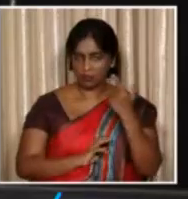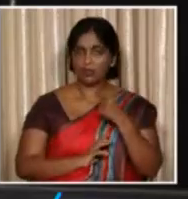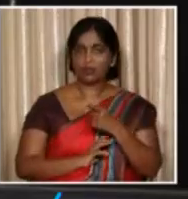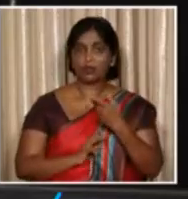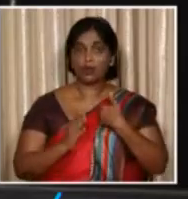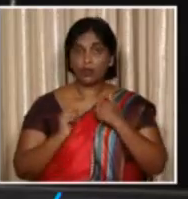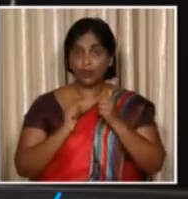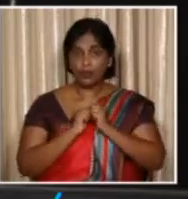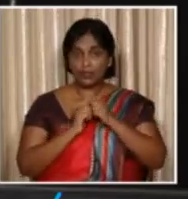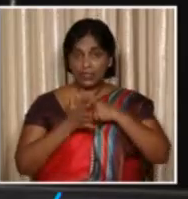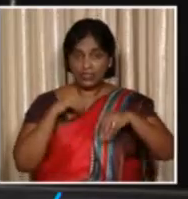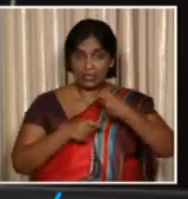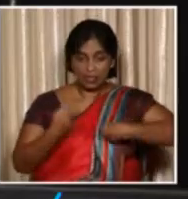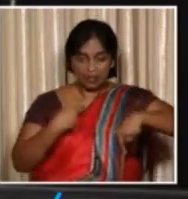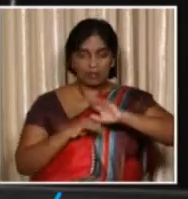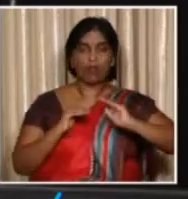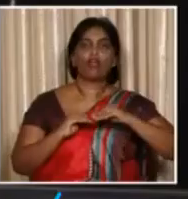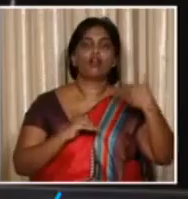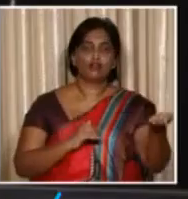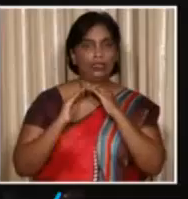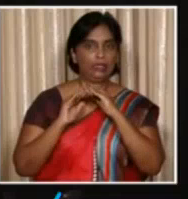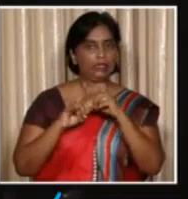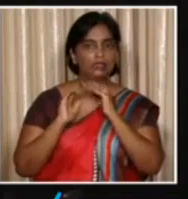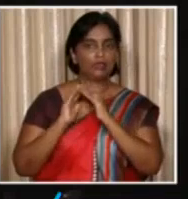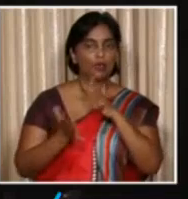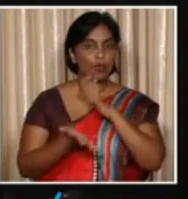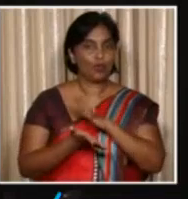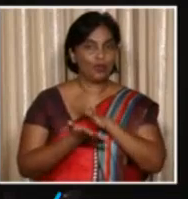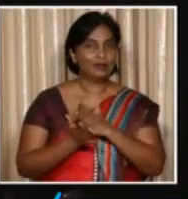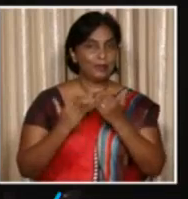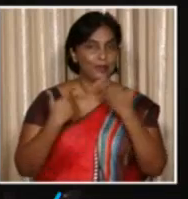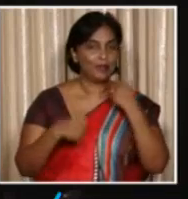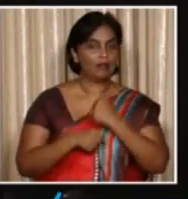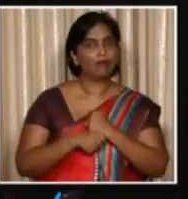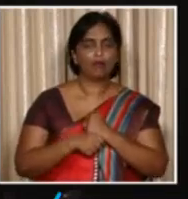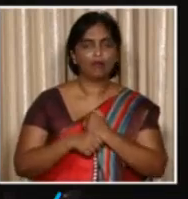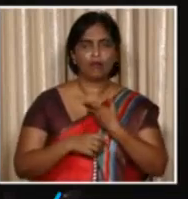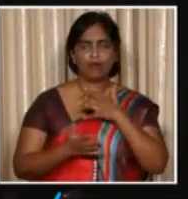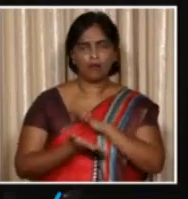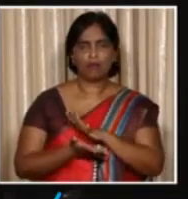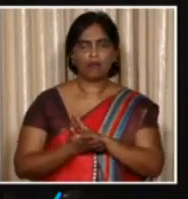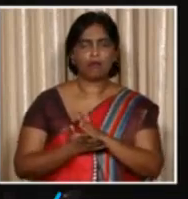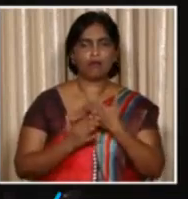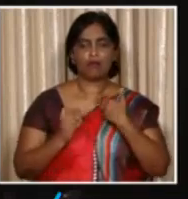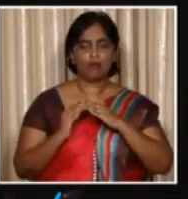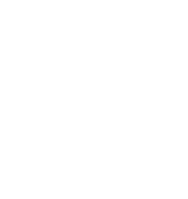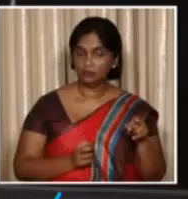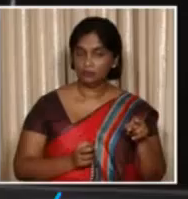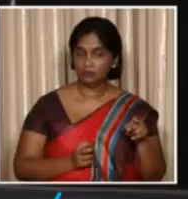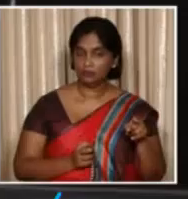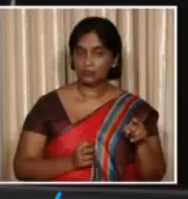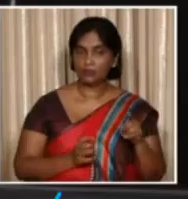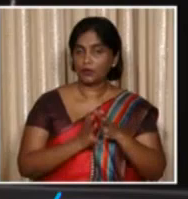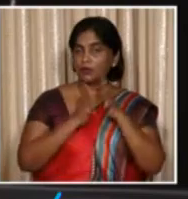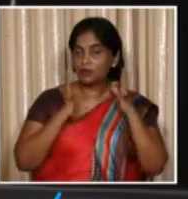ඒ තමන්ගේ ඉල්ලන ඡන්ද බල ප්‍රදේශයෙන් පිටරද. මුද්‍රණ දෙපාර්තමේන්තුවේ ඉන්න කෙනා කොහොමද තමන්ගේ කොට්ටාසියෙන් පිටර යන්න කියලා කියන්නේ?